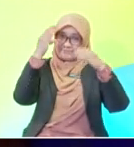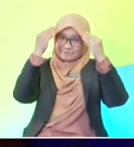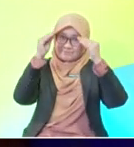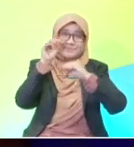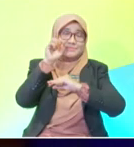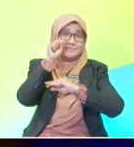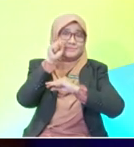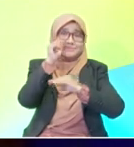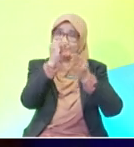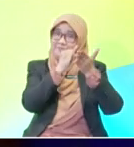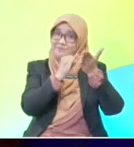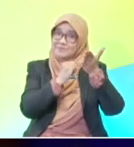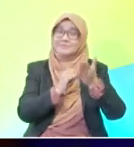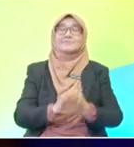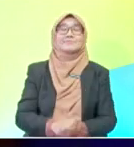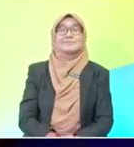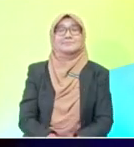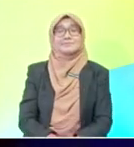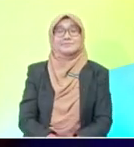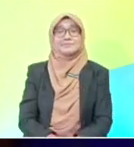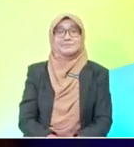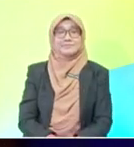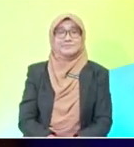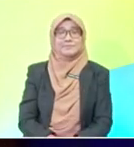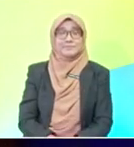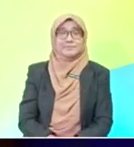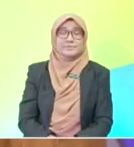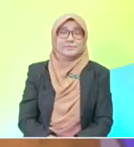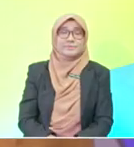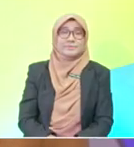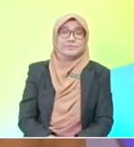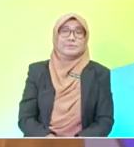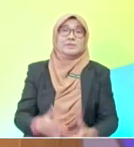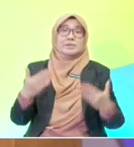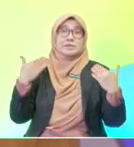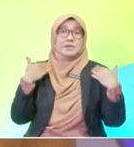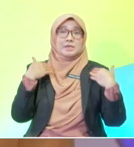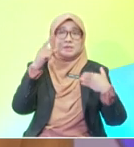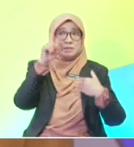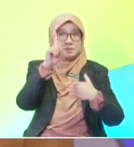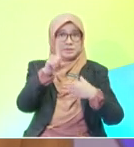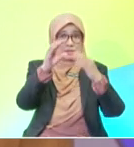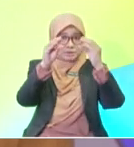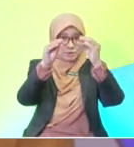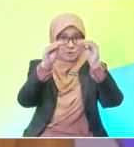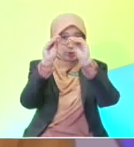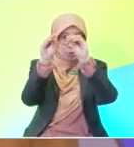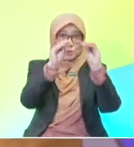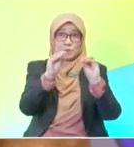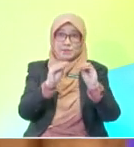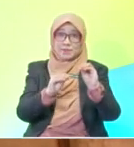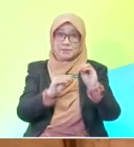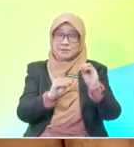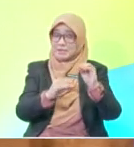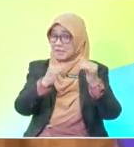Mudah, faham, kan? Nampak, Cikgu? Okey. Okey, untuk parang hilang ni, dia ada satu hiasan di hujung. Yang Cikgu cakap